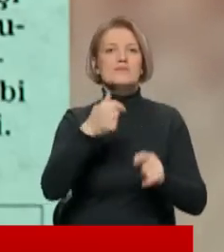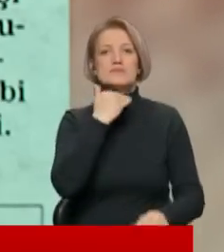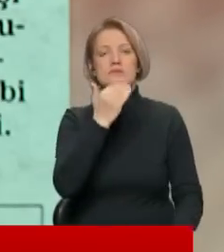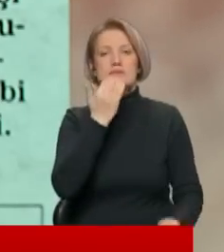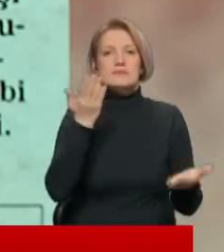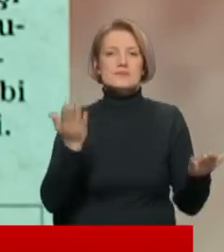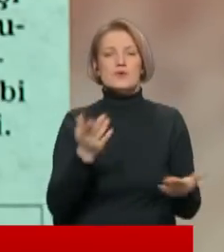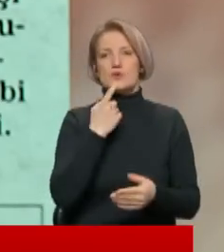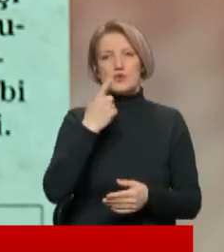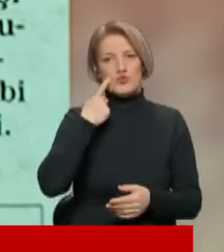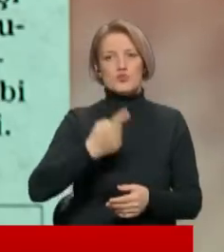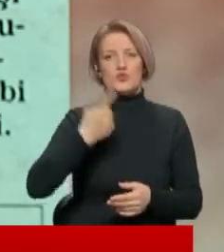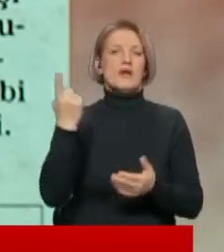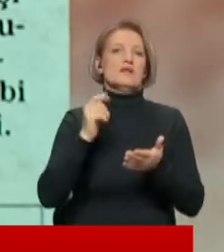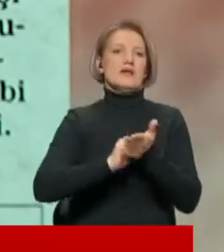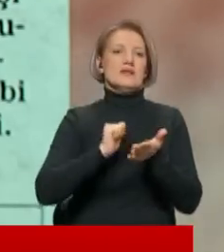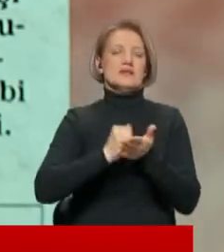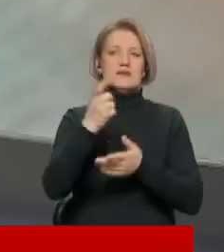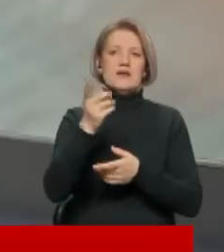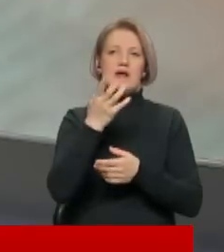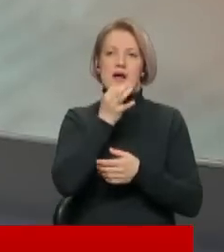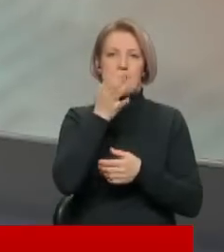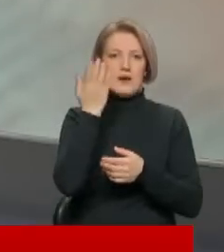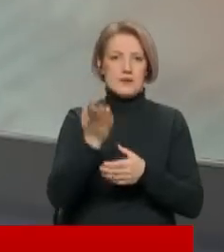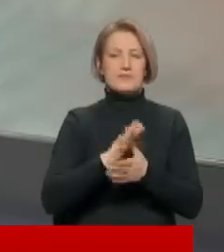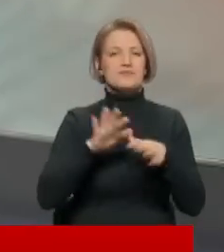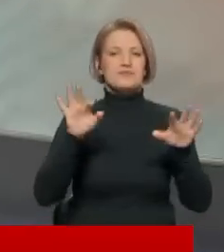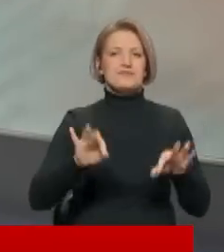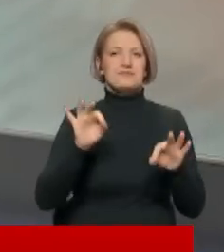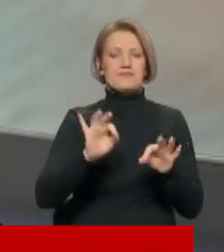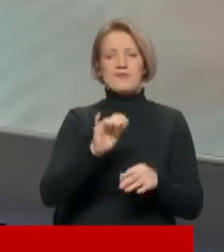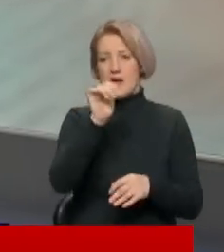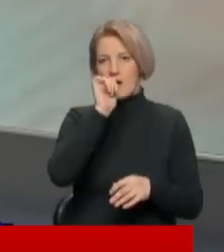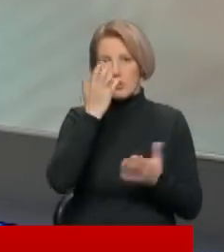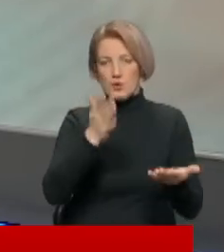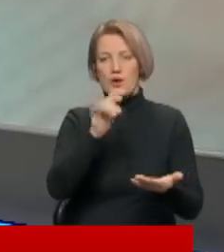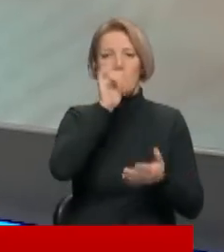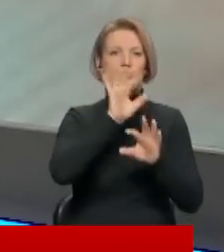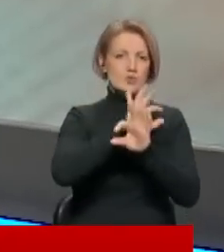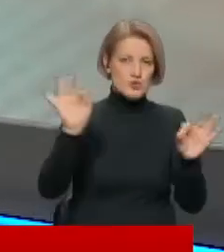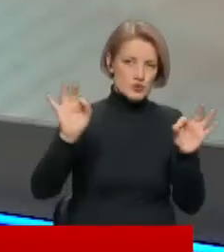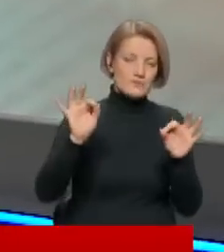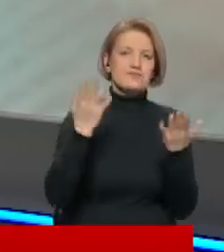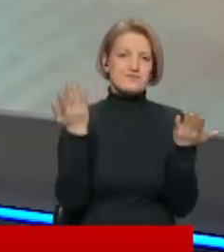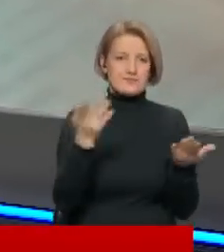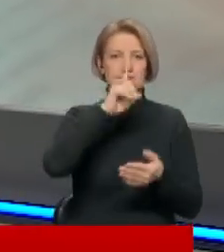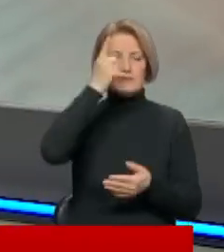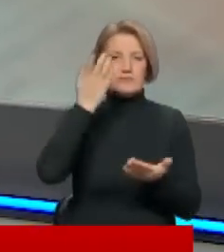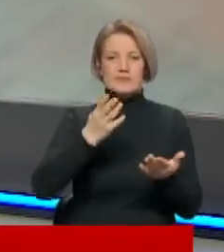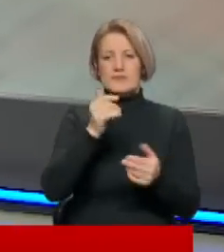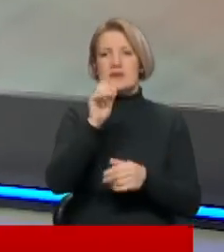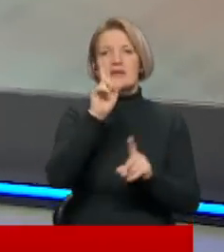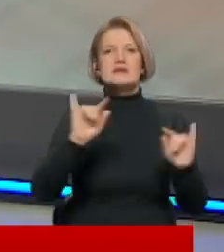Cumhuriyet gazetesinde yer alan haber bu şekilde şimdi Hani alkollü Olur alkols olur Yalnız yılbaşı